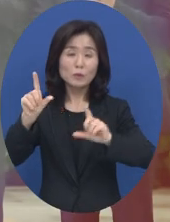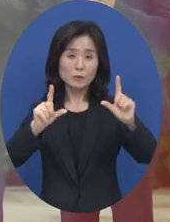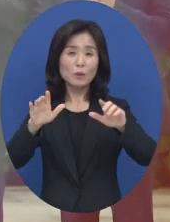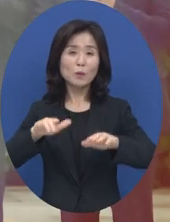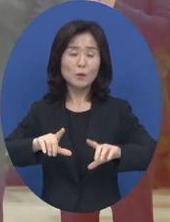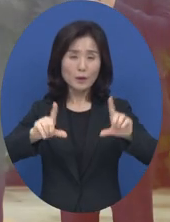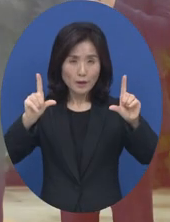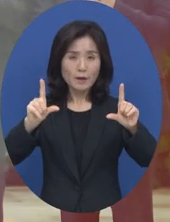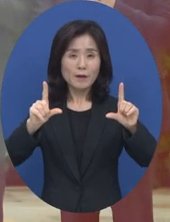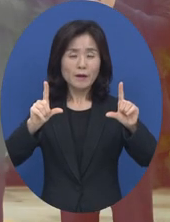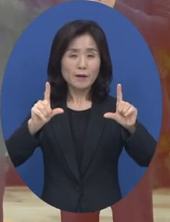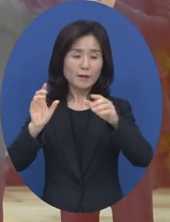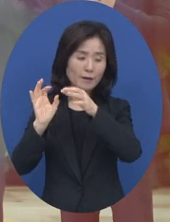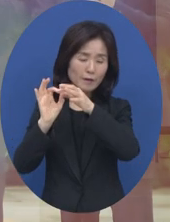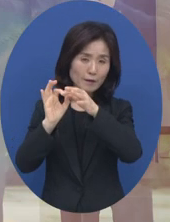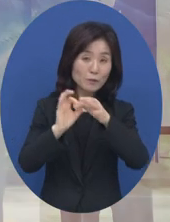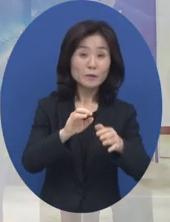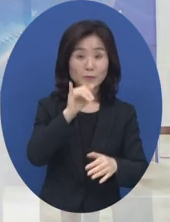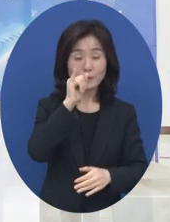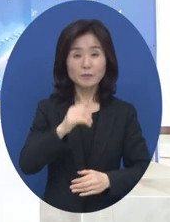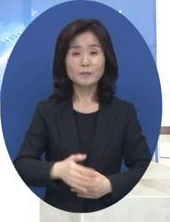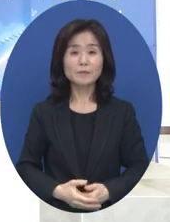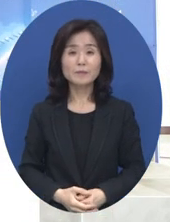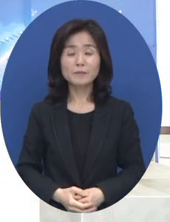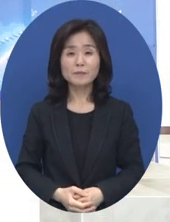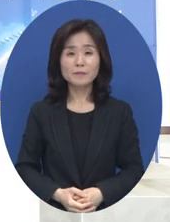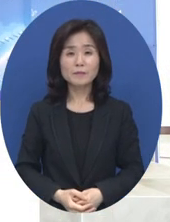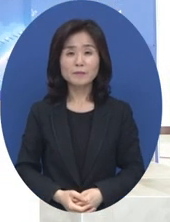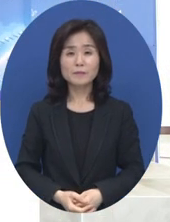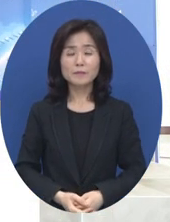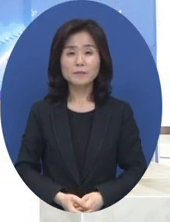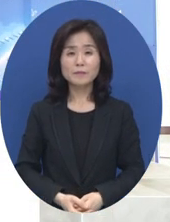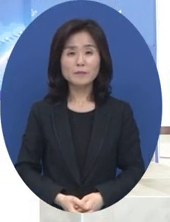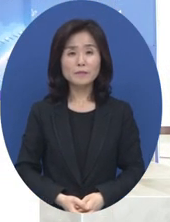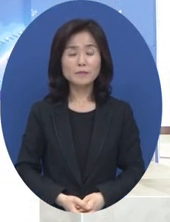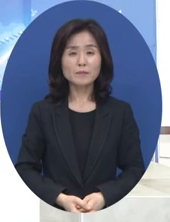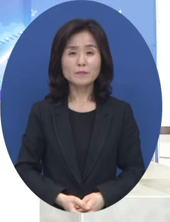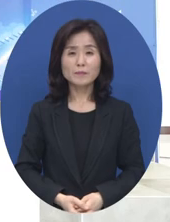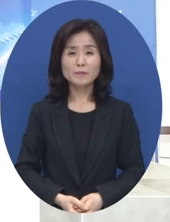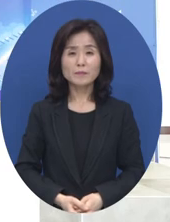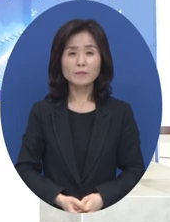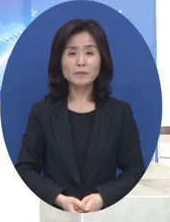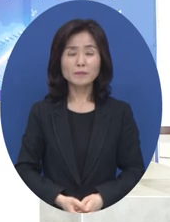들어 잦게 연이어지고 있습니다. 경기지TV 최지연입니다.